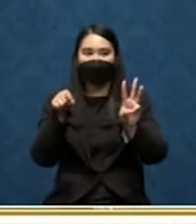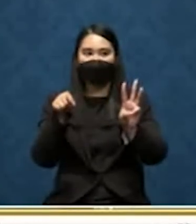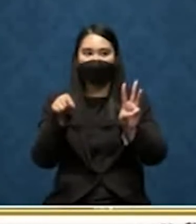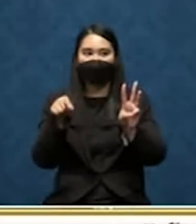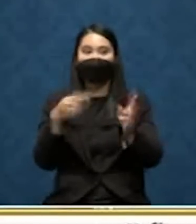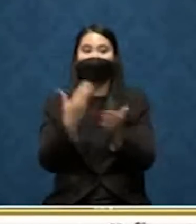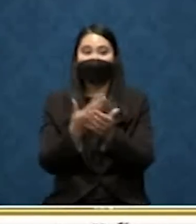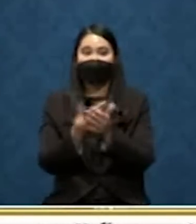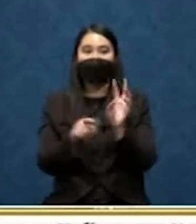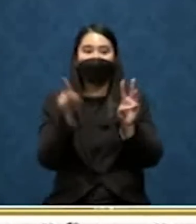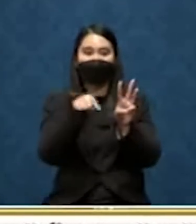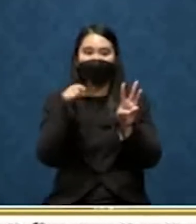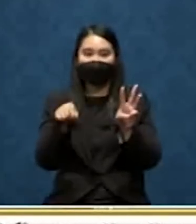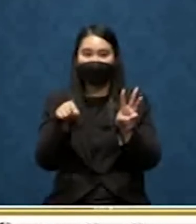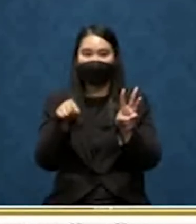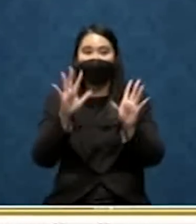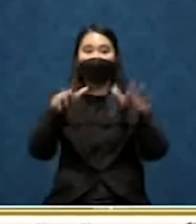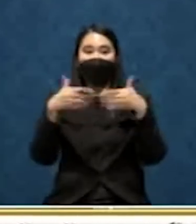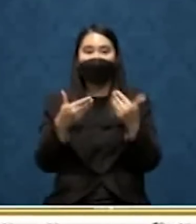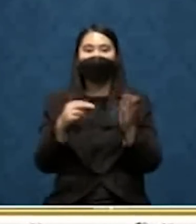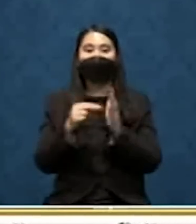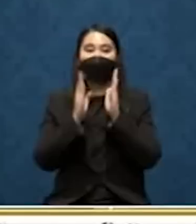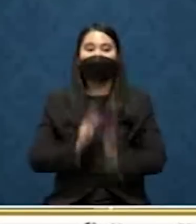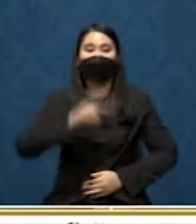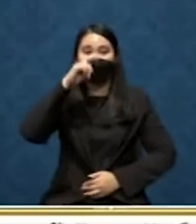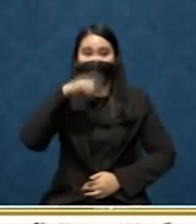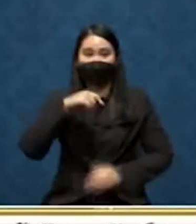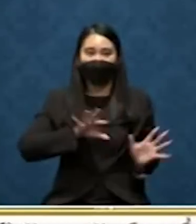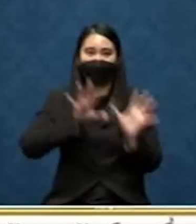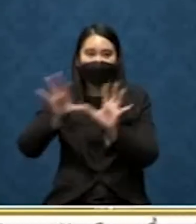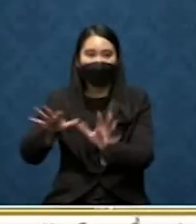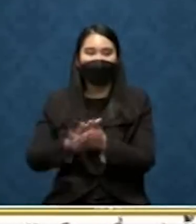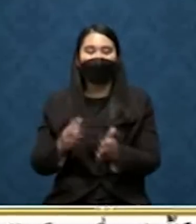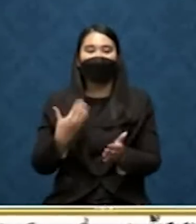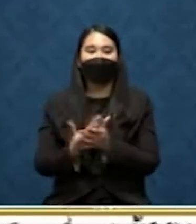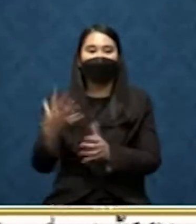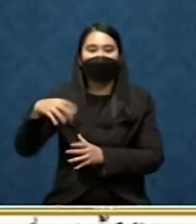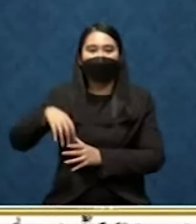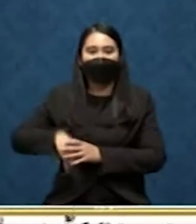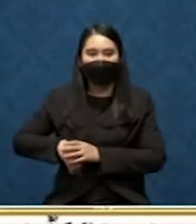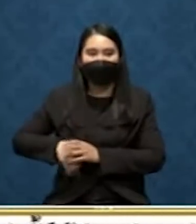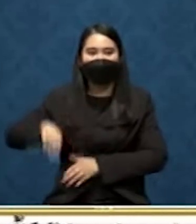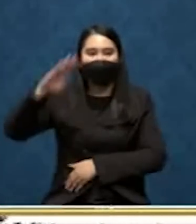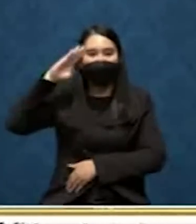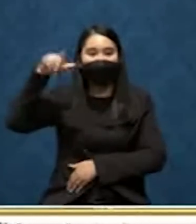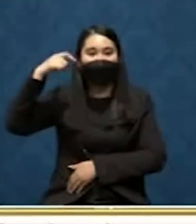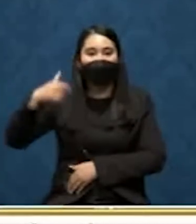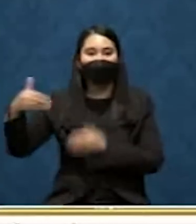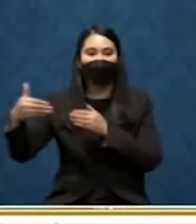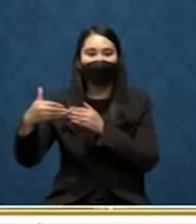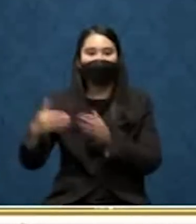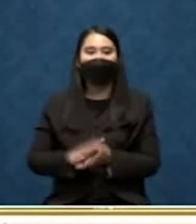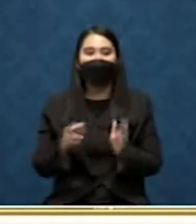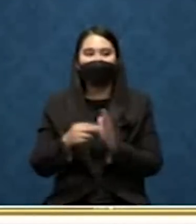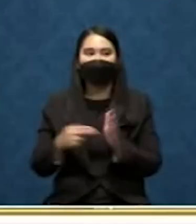ของบ่อนที่ส่ให่เปลกค้าคคนทัยเข้ากำเป๋âากทับเมียนมาะโยตรงซึง